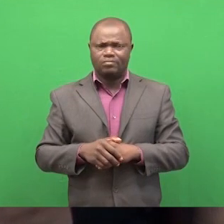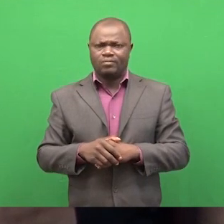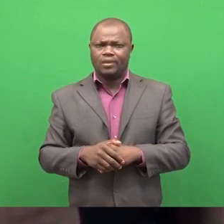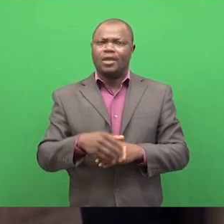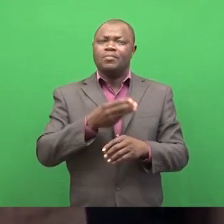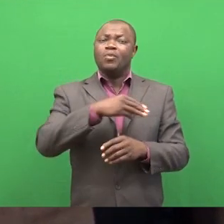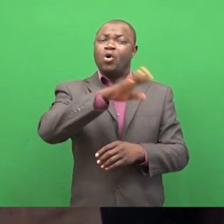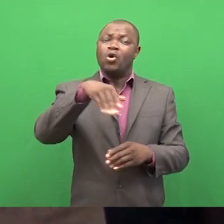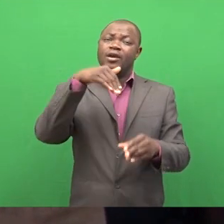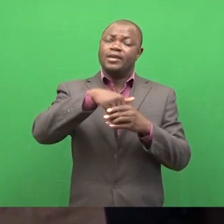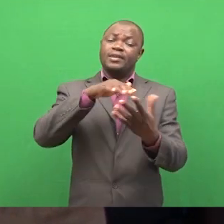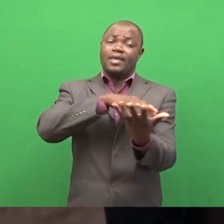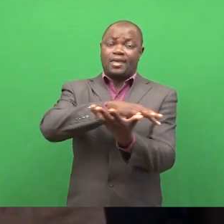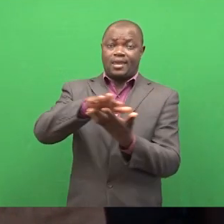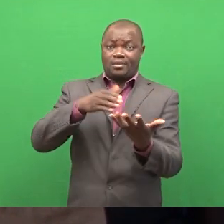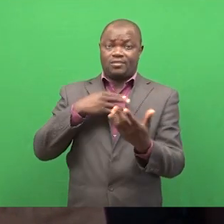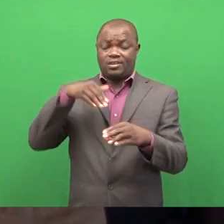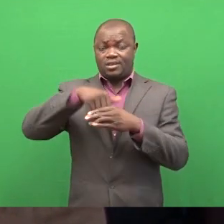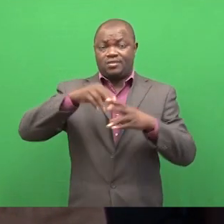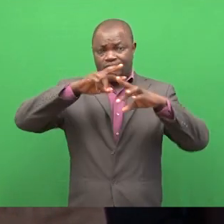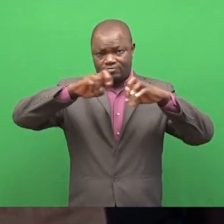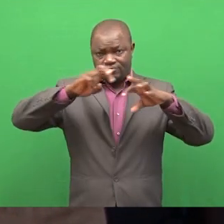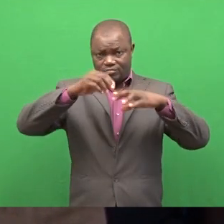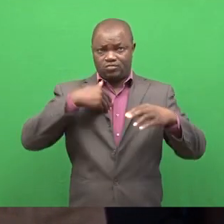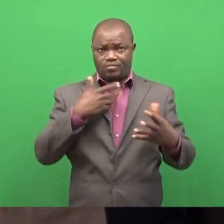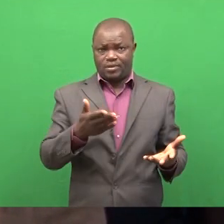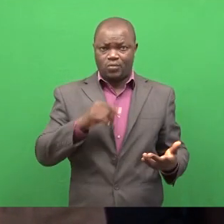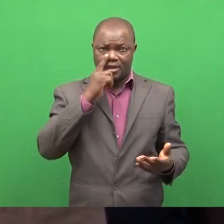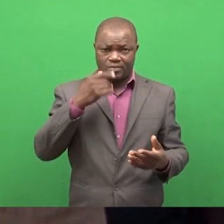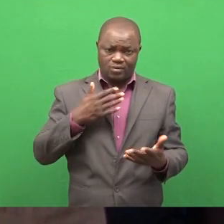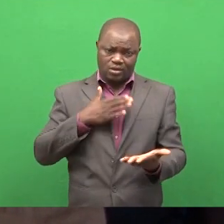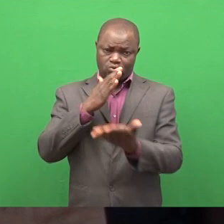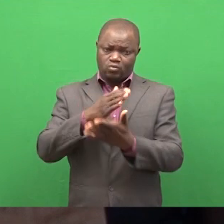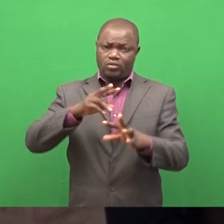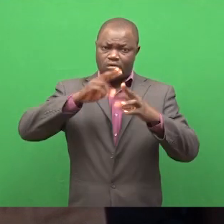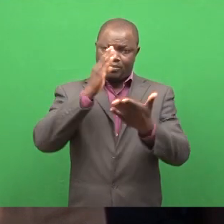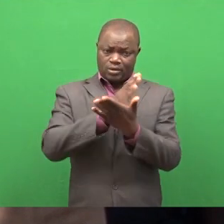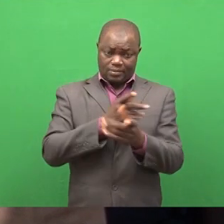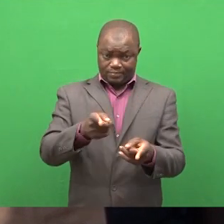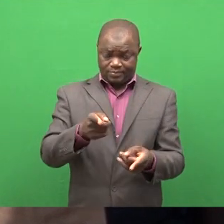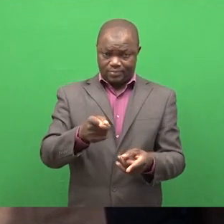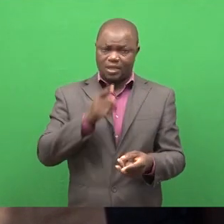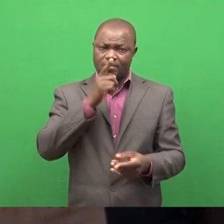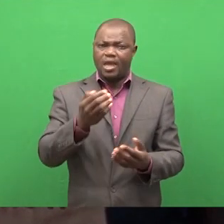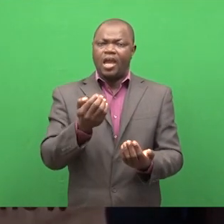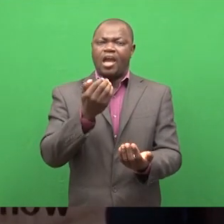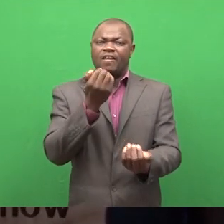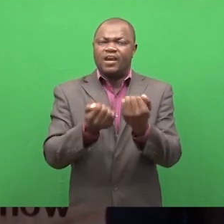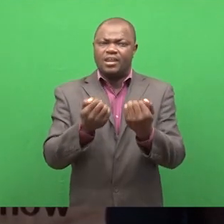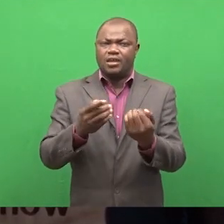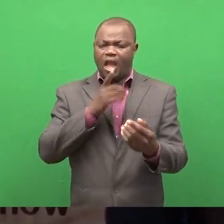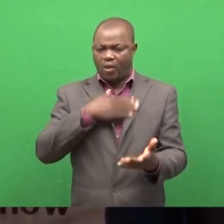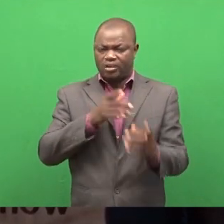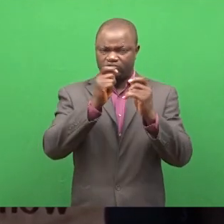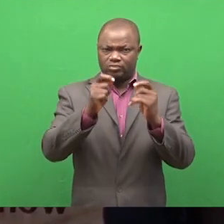vanhu vekwedu vamwe muongororo netsvakiridzo yatakaita taakuda kuti tiite chirongwa ichochi kutaura kuti vana ngavadzidziswe makudzidzisa